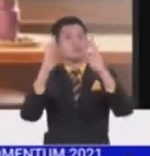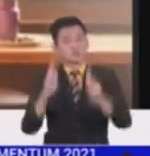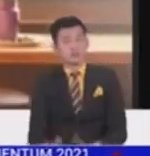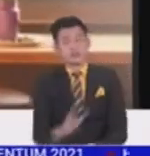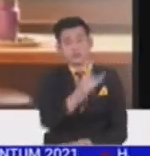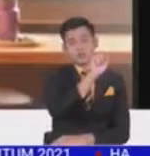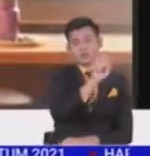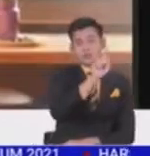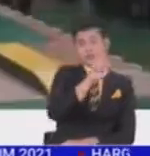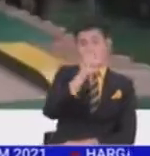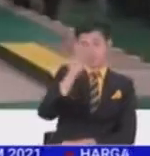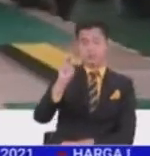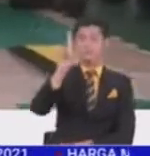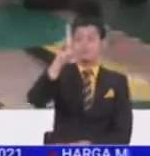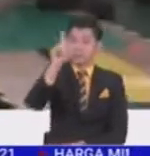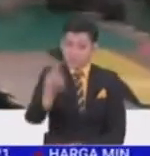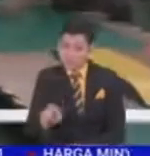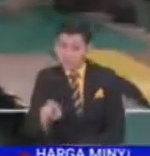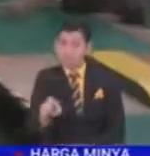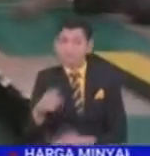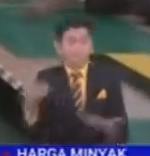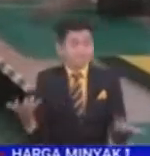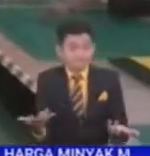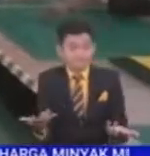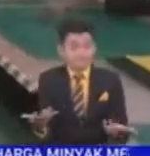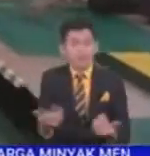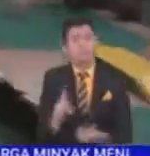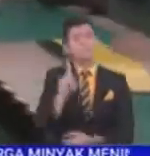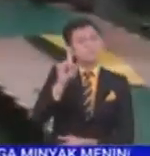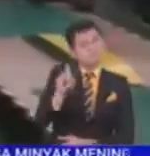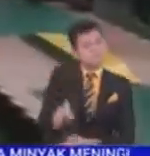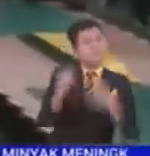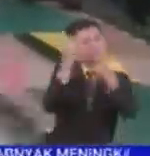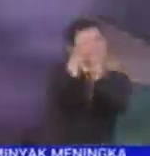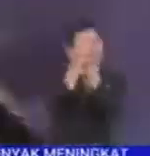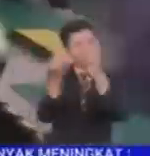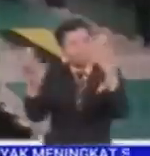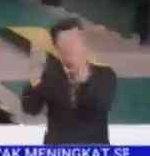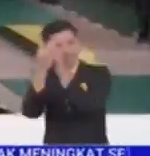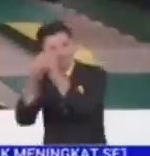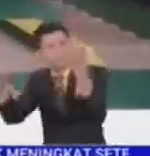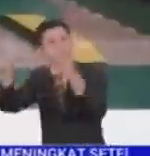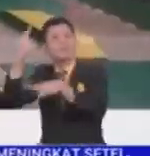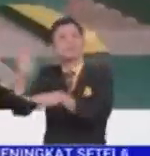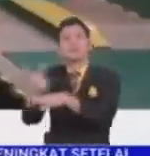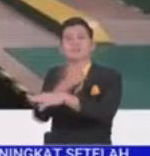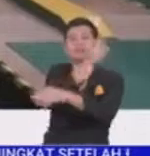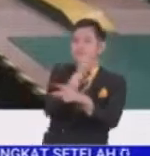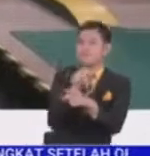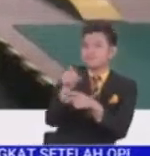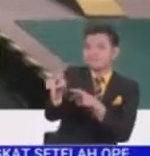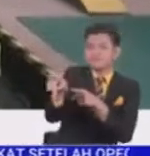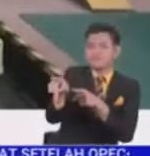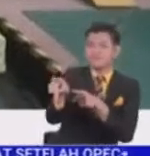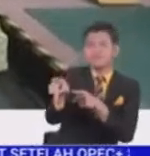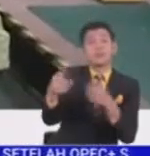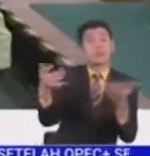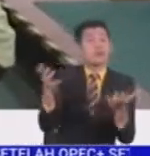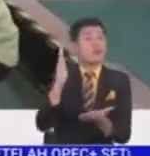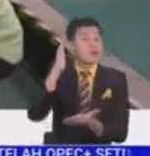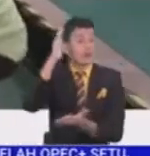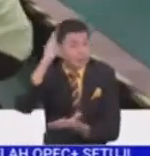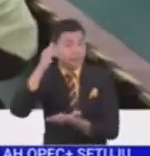STEM perlu diberikan, okey, perlu diberikan pendedahan dan latihan profesionalisme yang mana